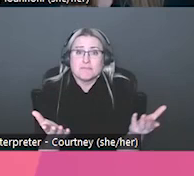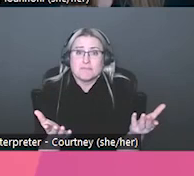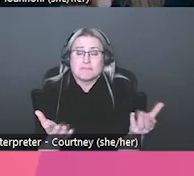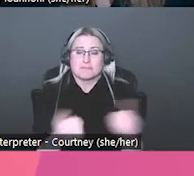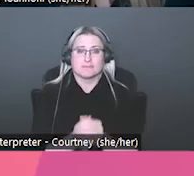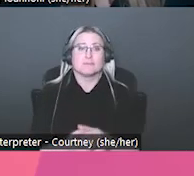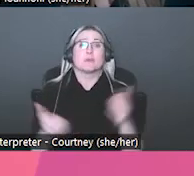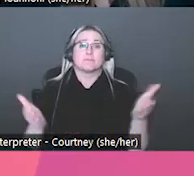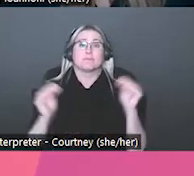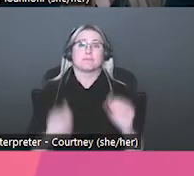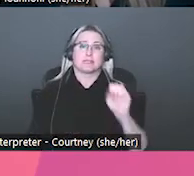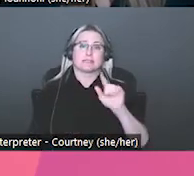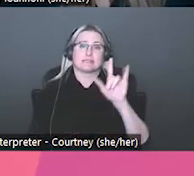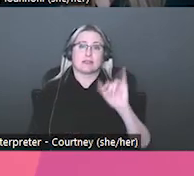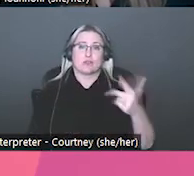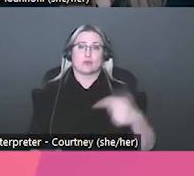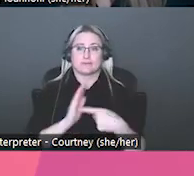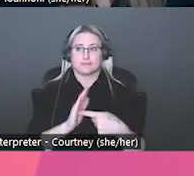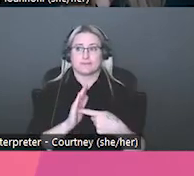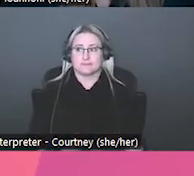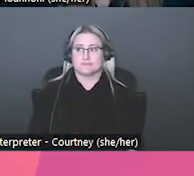Parlons maintenant du troisième exemple de Sally.